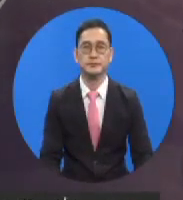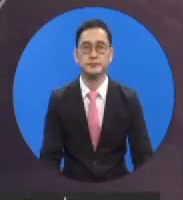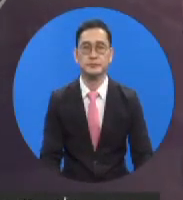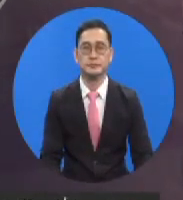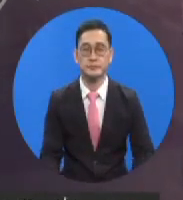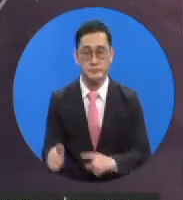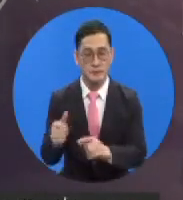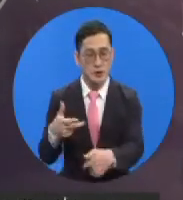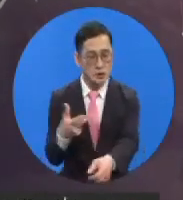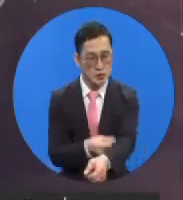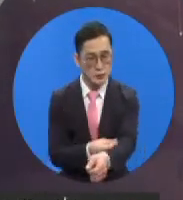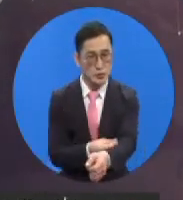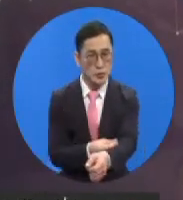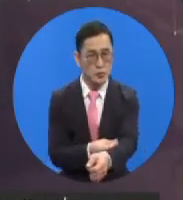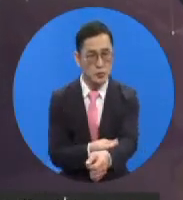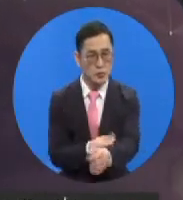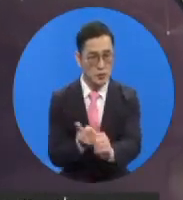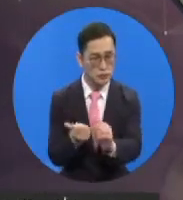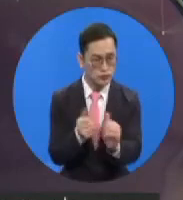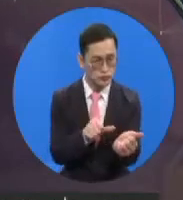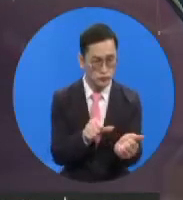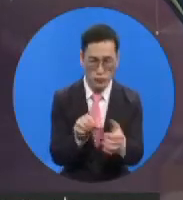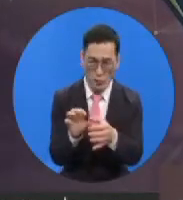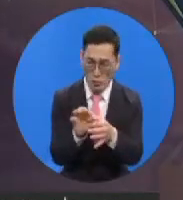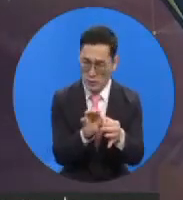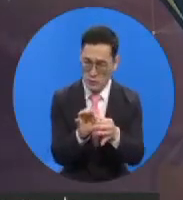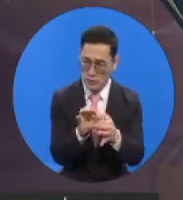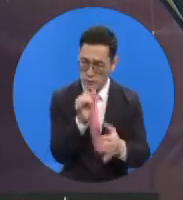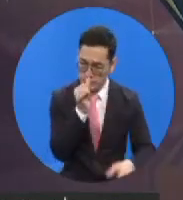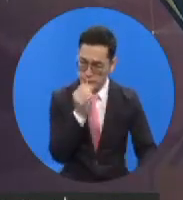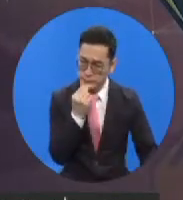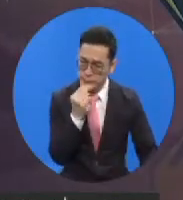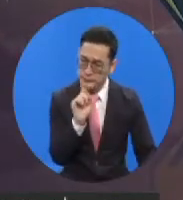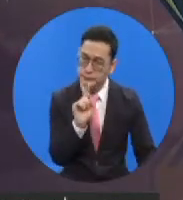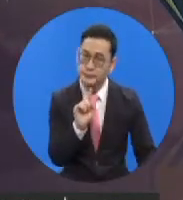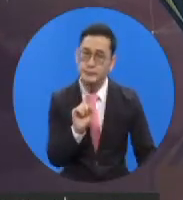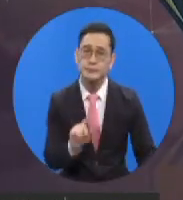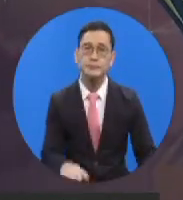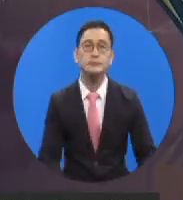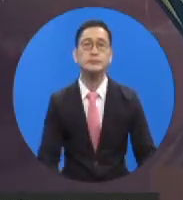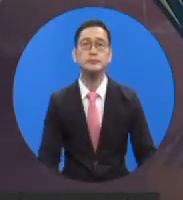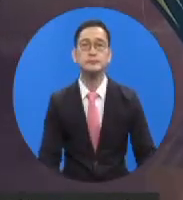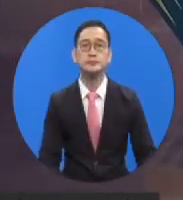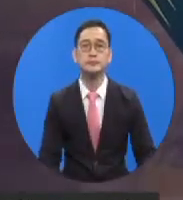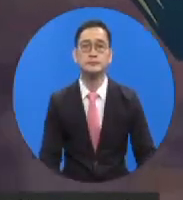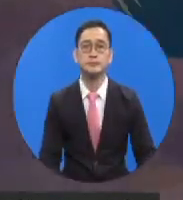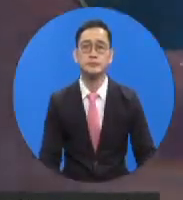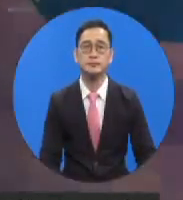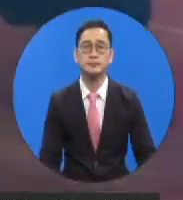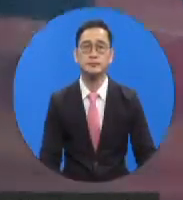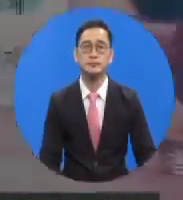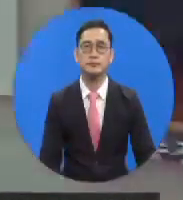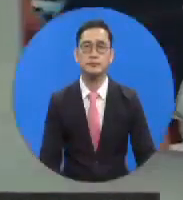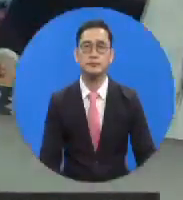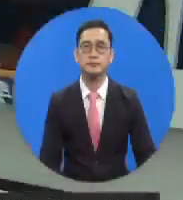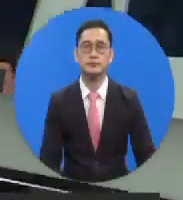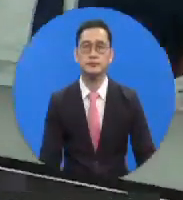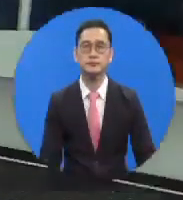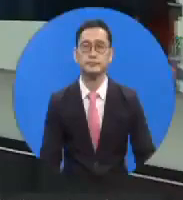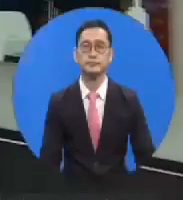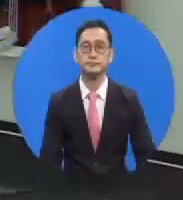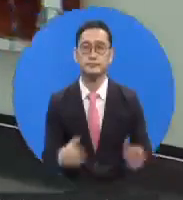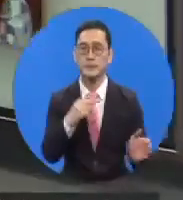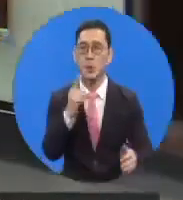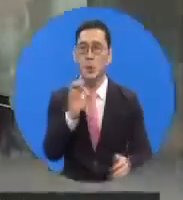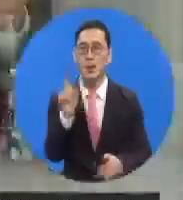사망 사이에 정말 아무런 연관관계가 없는 걸까요? 잠시 후에 전문가 모셔서 이야기 나눠보겠습니다. 오늘 조간신문 함께하시죠. 먼저 동아일보입니다.